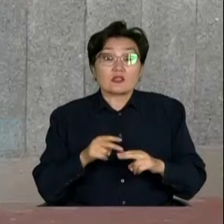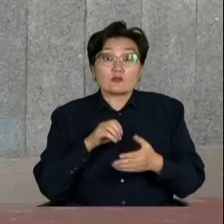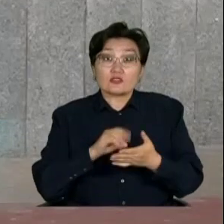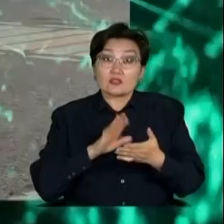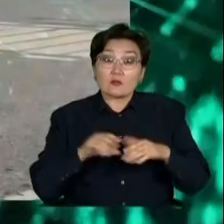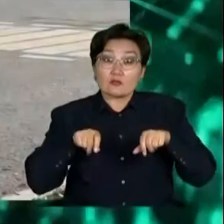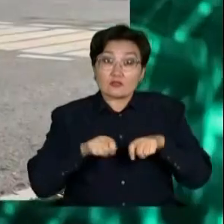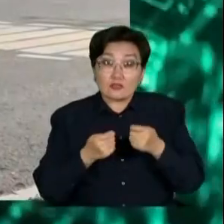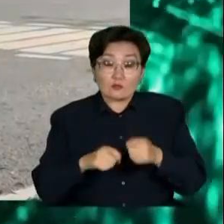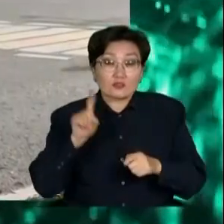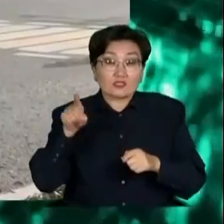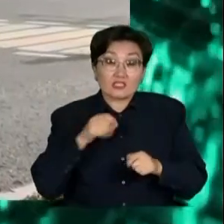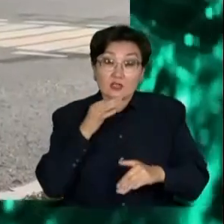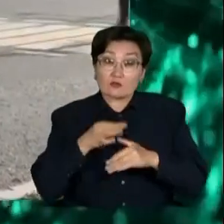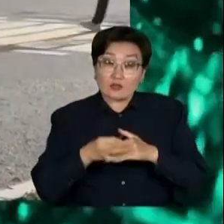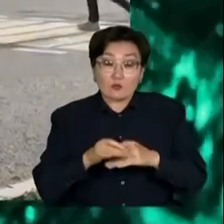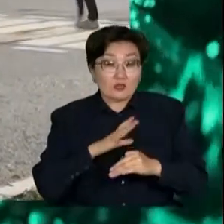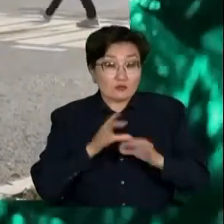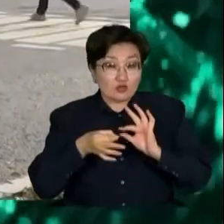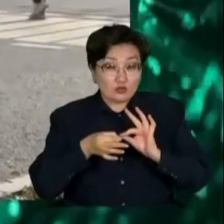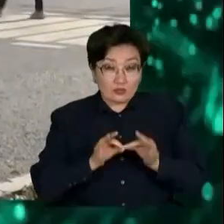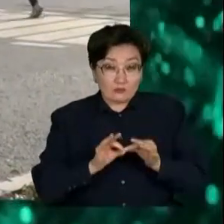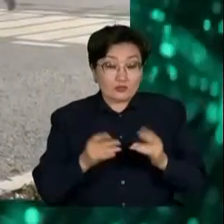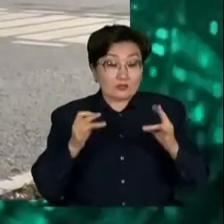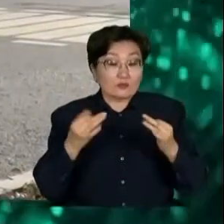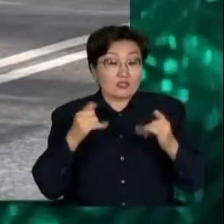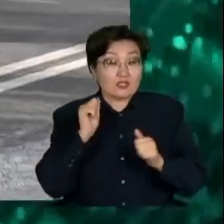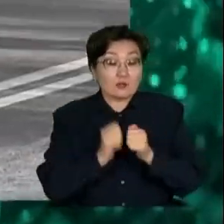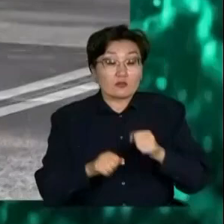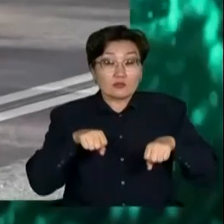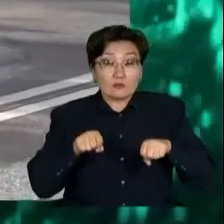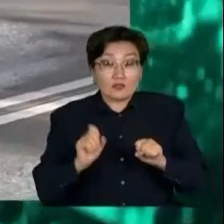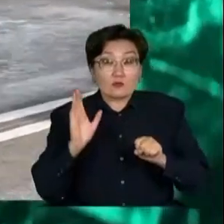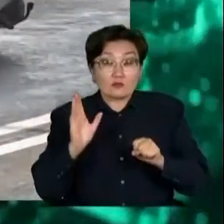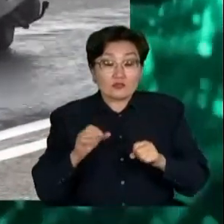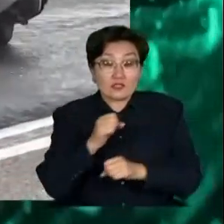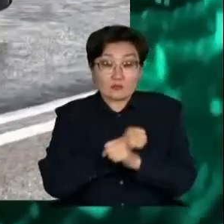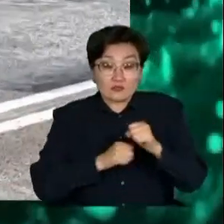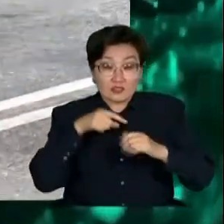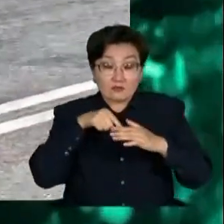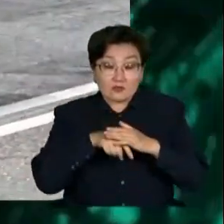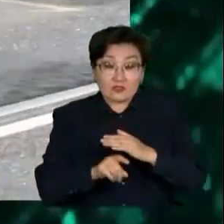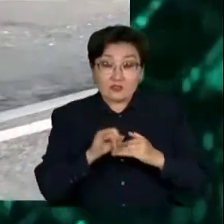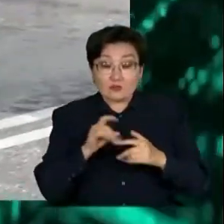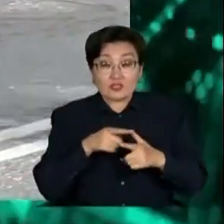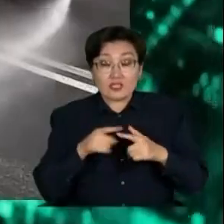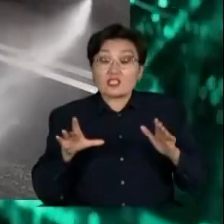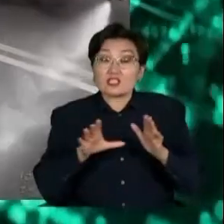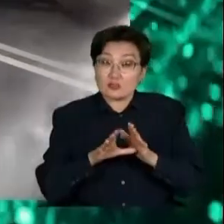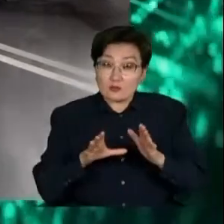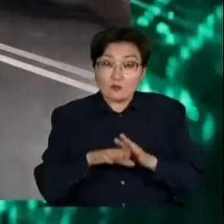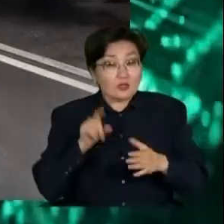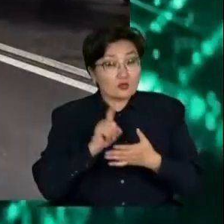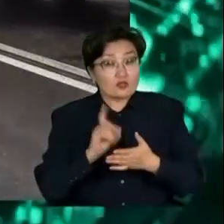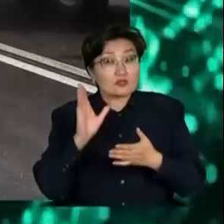зафиксировать нарушения и привлечь их к ответственности было сложно. Отныне каждый мопед, будь то с двигателем внутреннего сгорания или электрический,